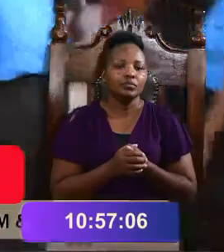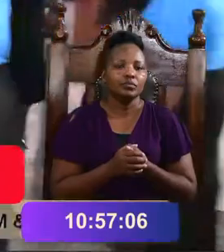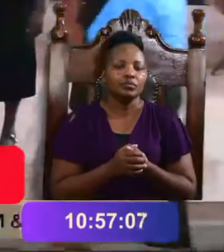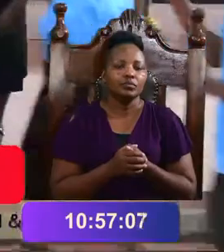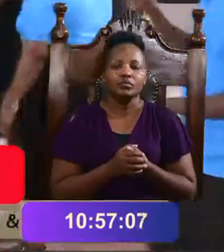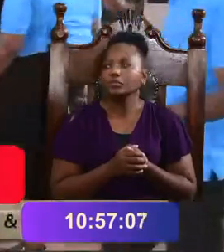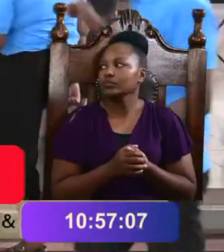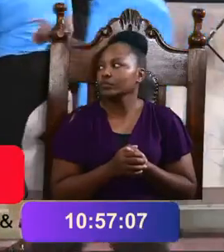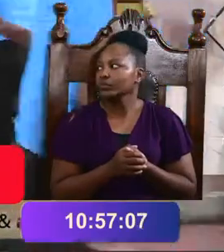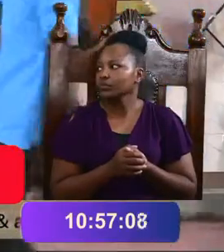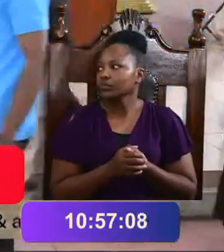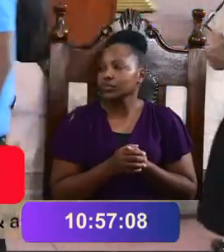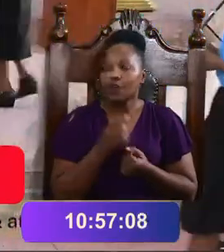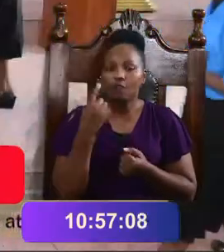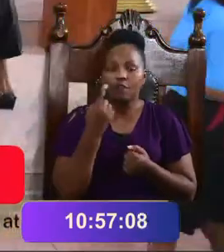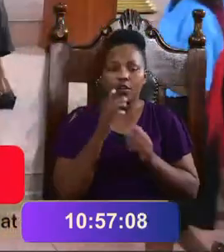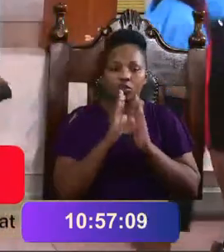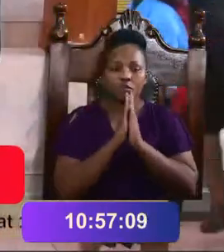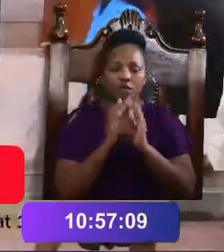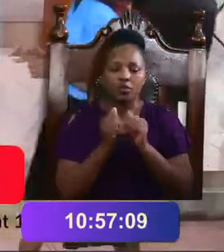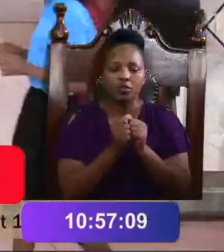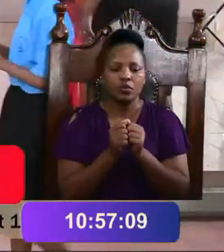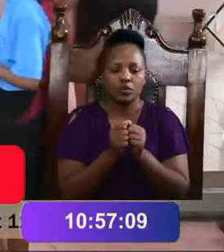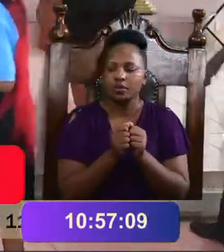mtaangalia upande huu.